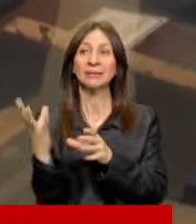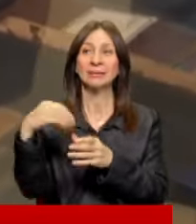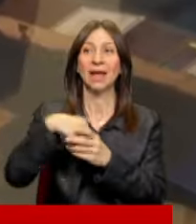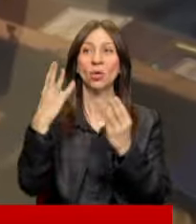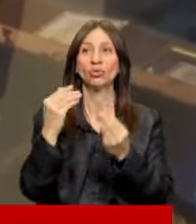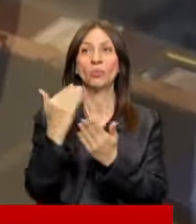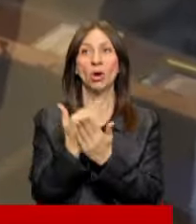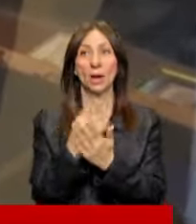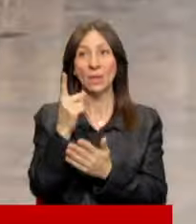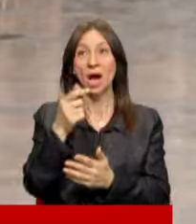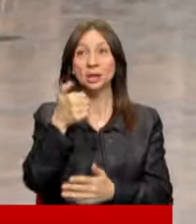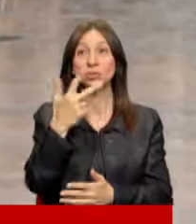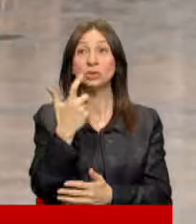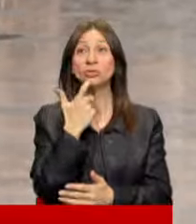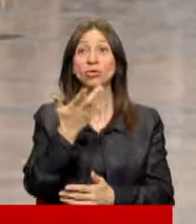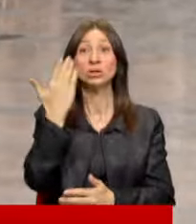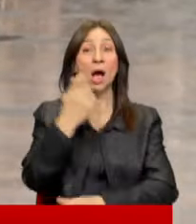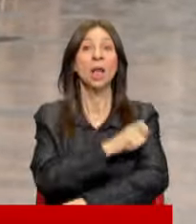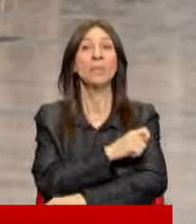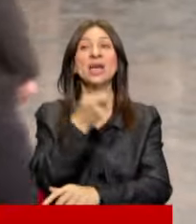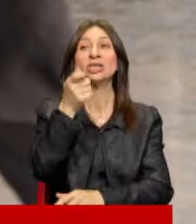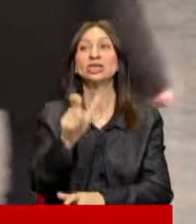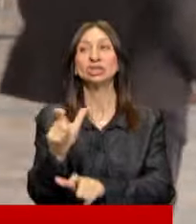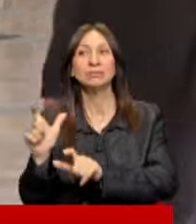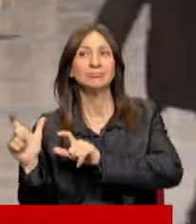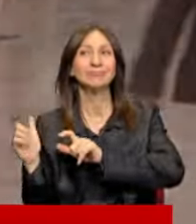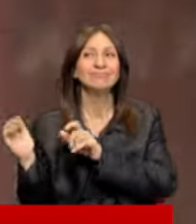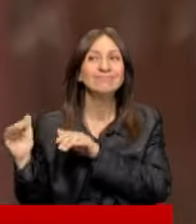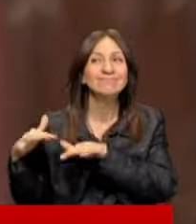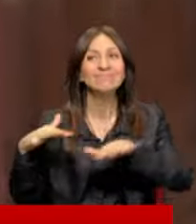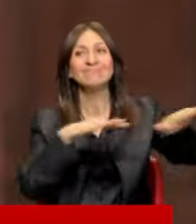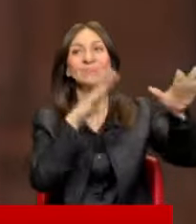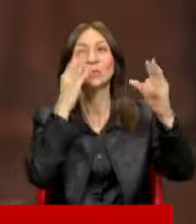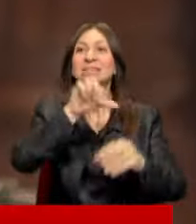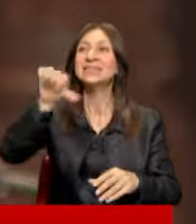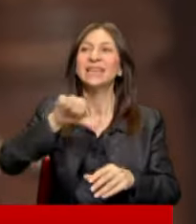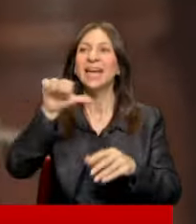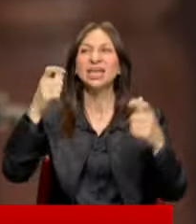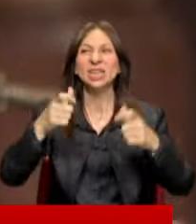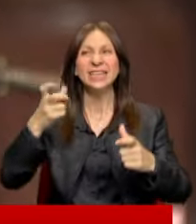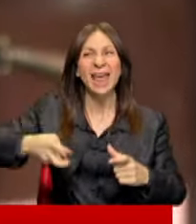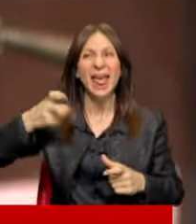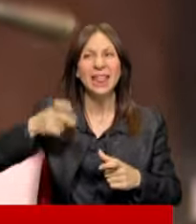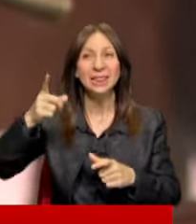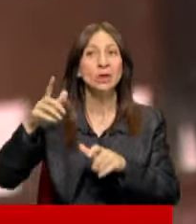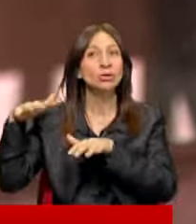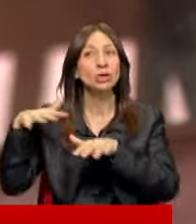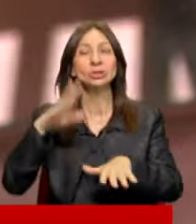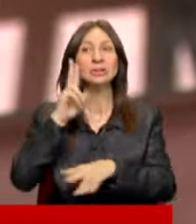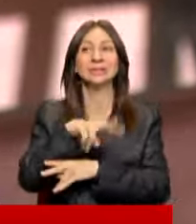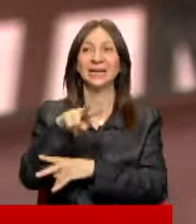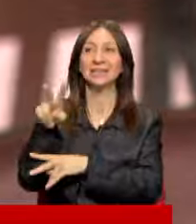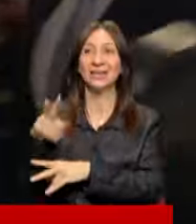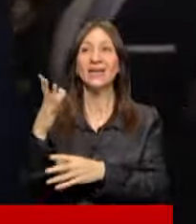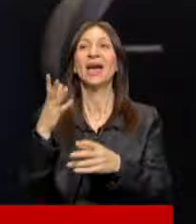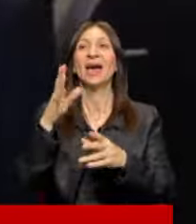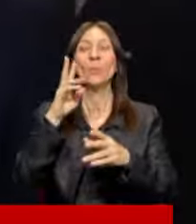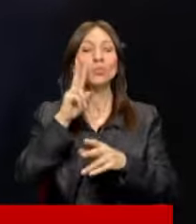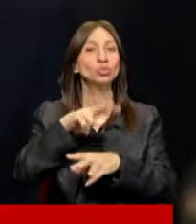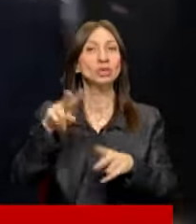oldu programa. 63 yıl önce Almanya'ya işçi göçünün başladığı nokta olan Sirkeci Tren Garı'nda göç sergisini ve gar